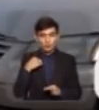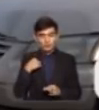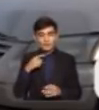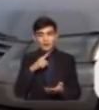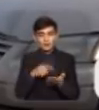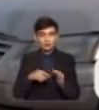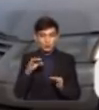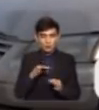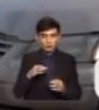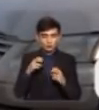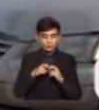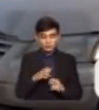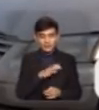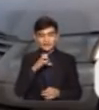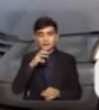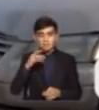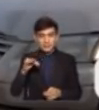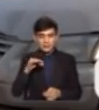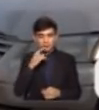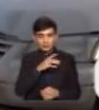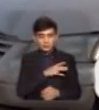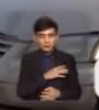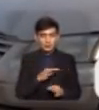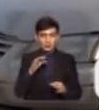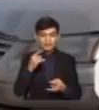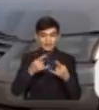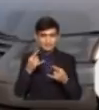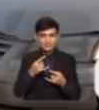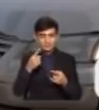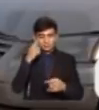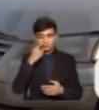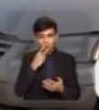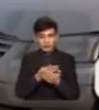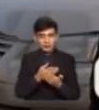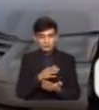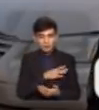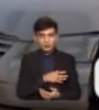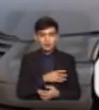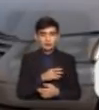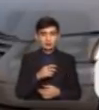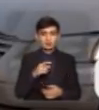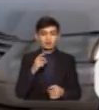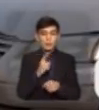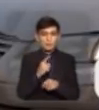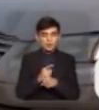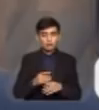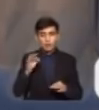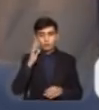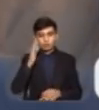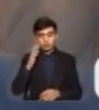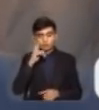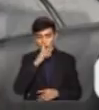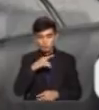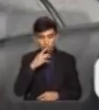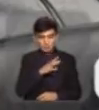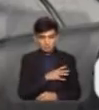вопроса. Потом в СМИ, на телевизоре показали, что никаких запретов в будущем не